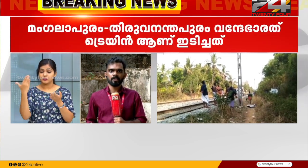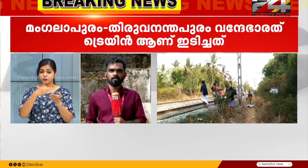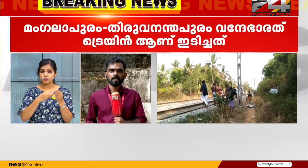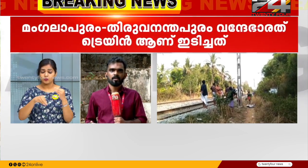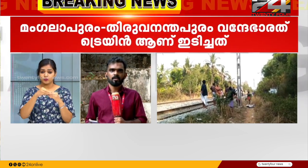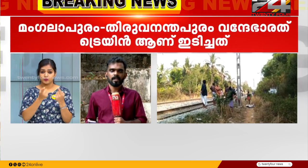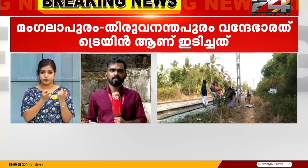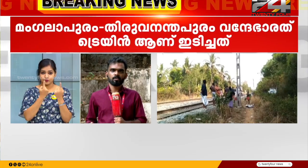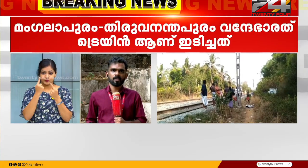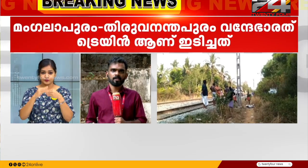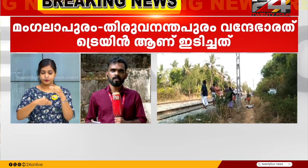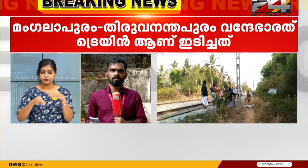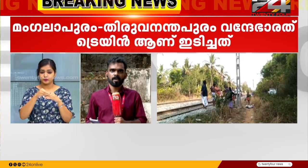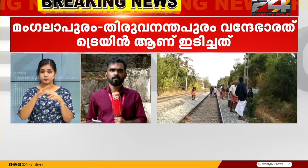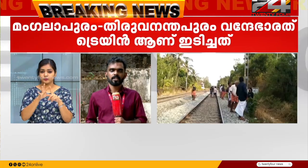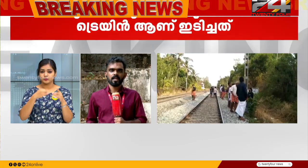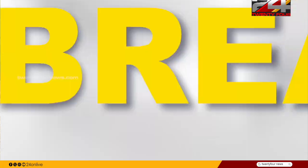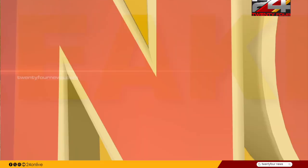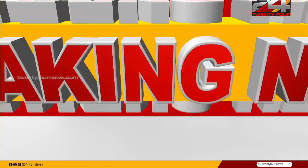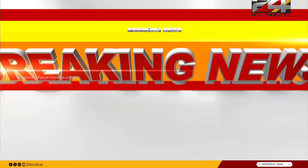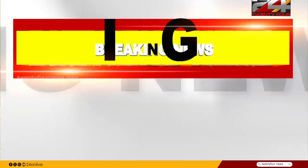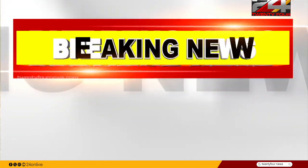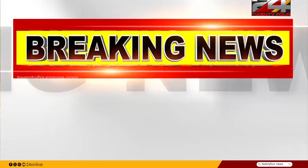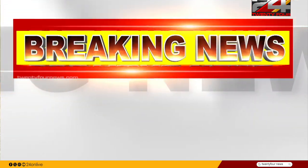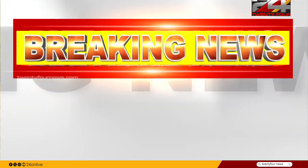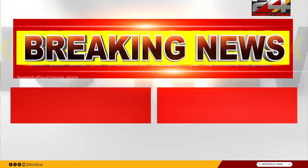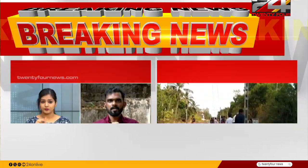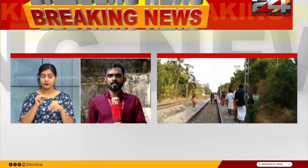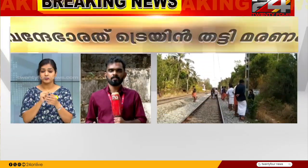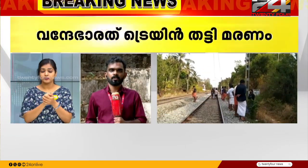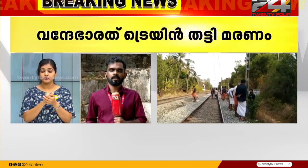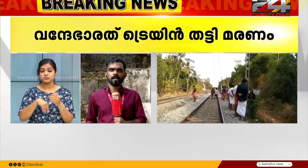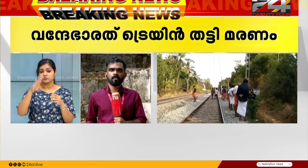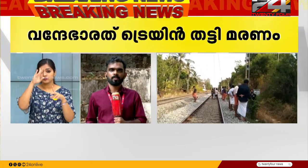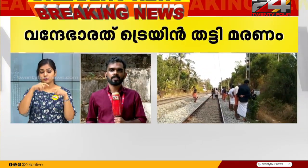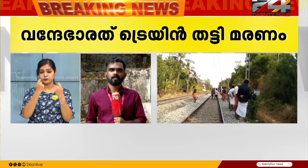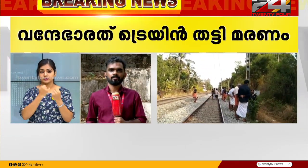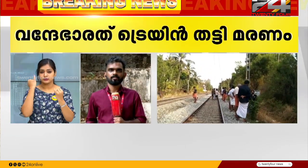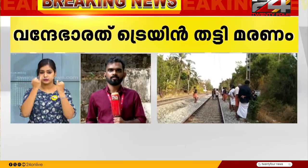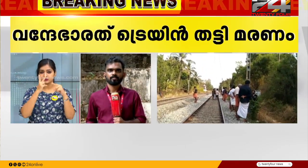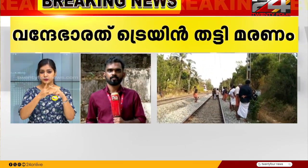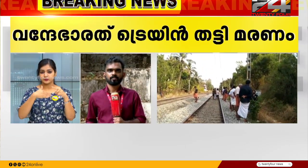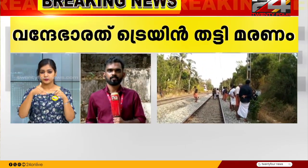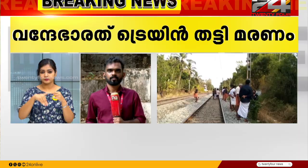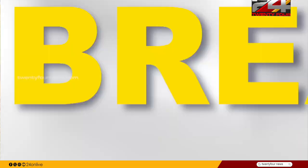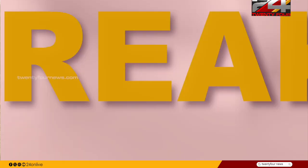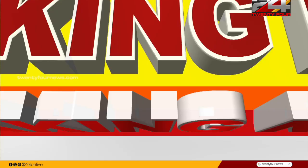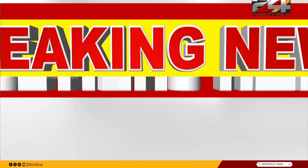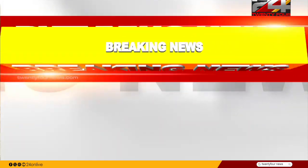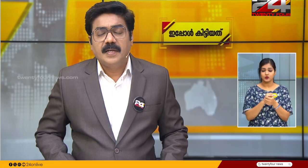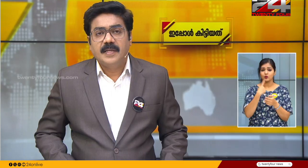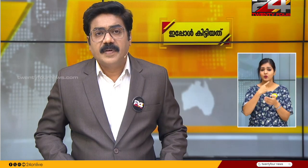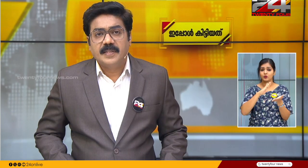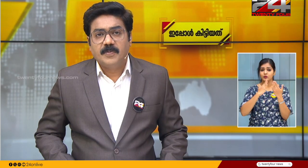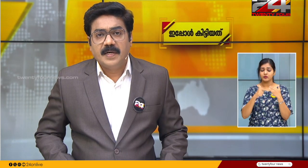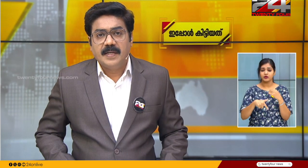മറ്റും നടത്തേണ്ടതുണ്ട്. ഈ വിവരം സ്ഥിരീകരിക്കേണ്ടതുണ്ട്. പോലീസ് ഇപ്പോഴും അന്വേഷണം നടത്തിവരികയാണ്. ഗോപികൃഷ്ണൻ. ശരി, ആരാണ് മരിച്ചത്